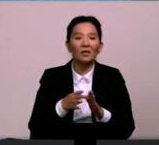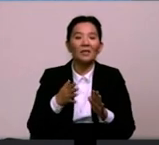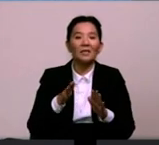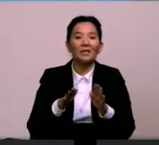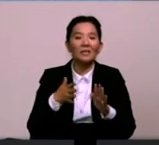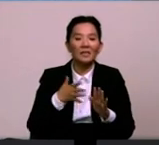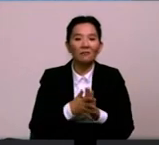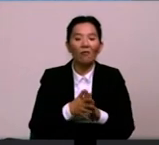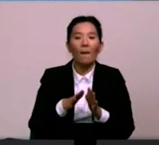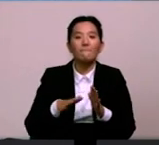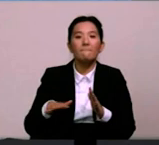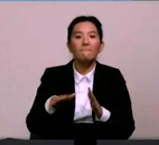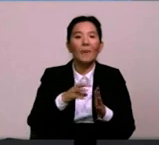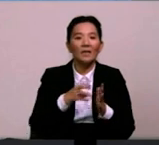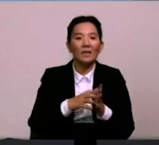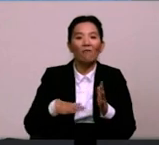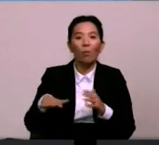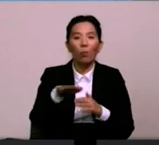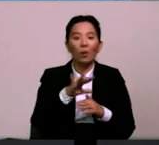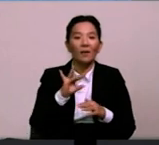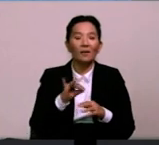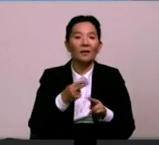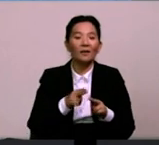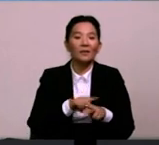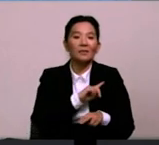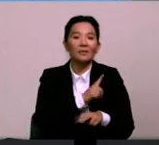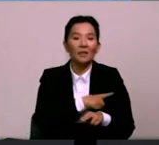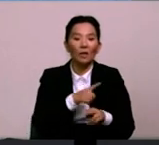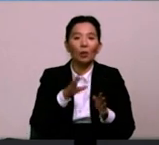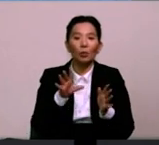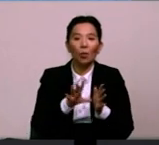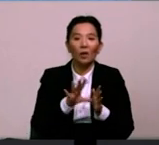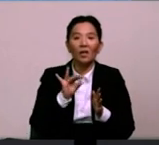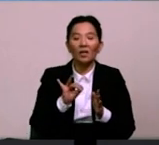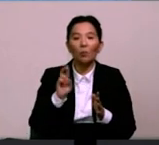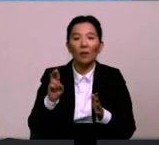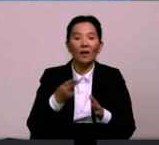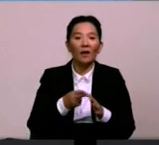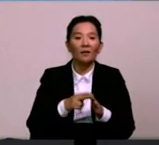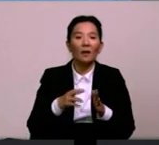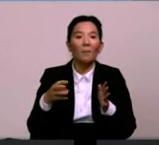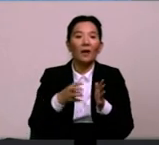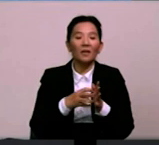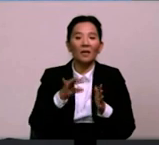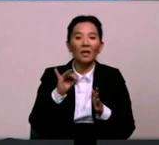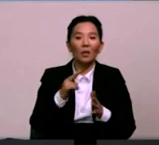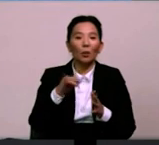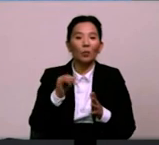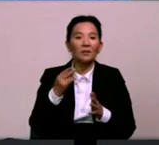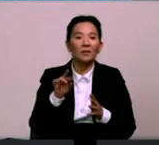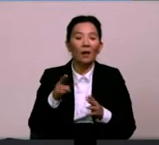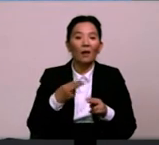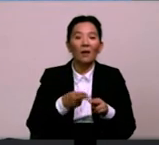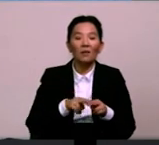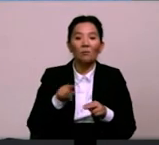действием магнитного поля. И это у нас есть сила тока, и B – это магнитная индукция. С этим